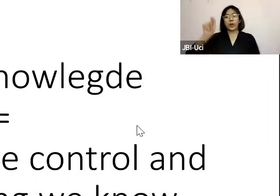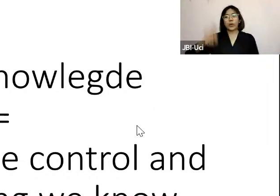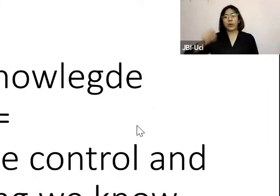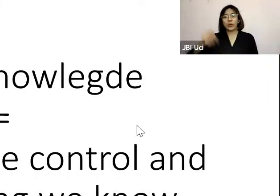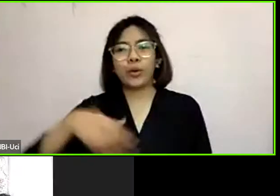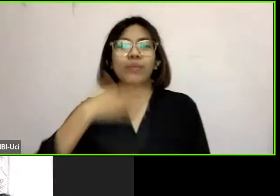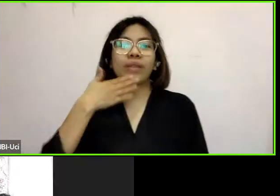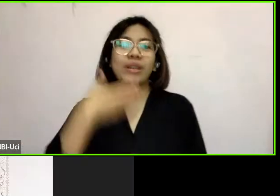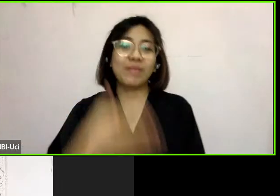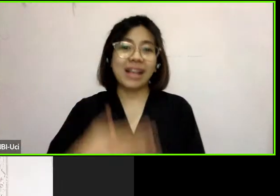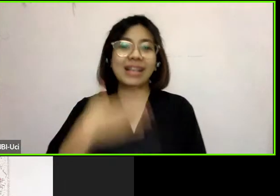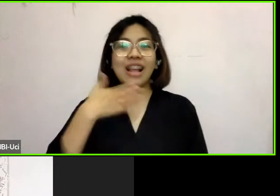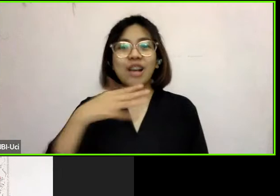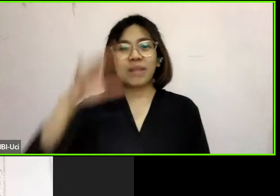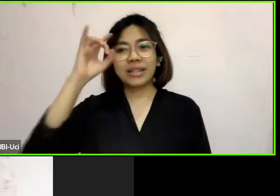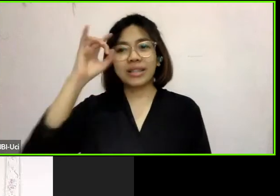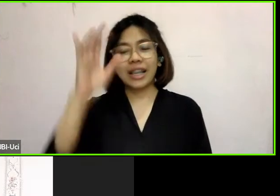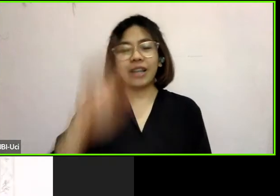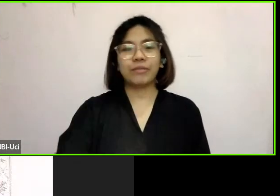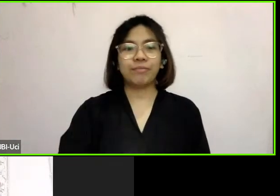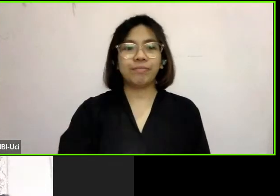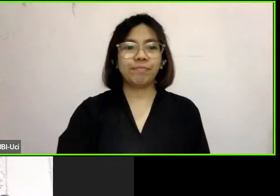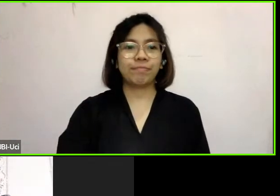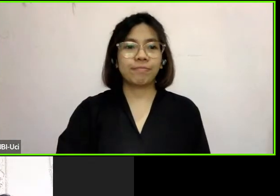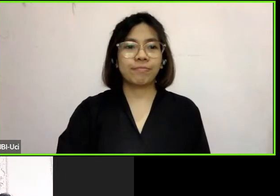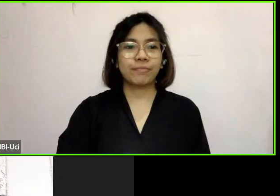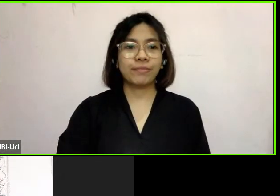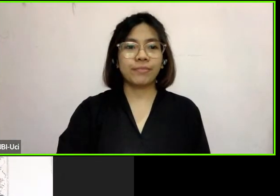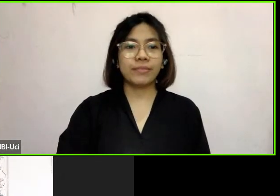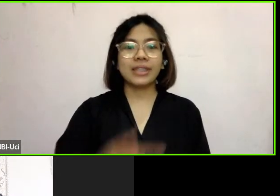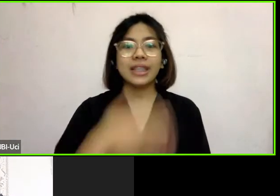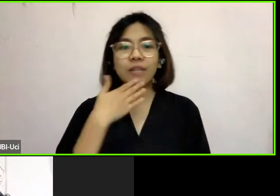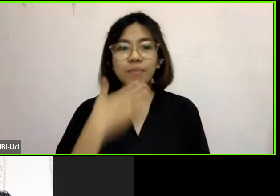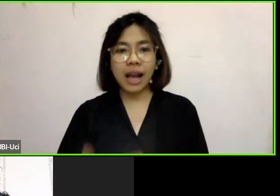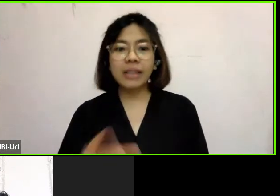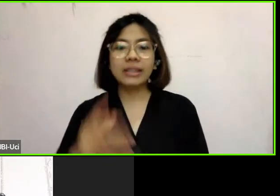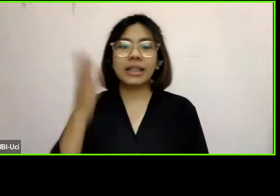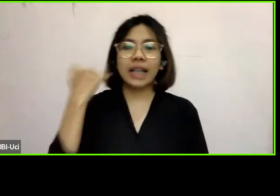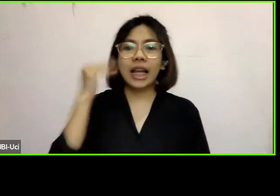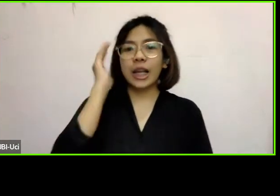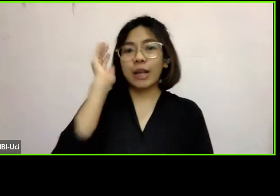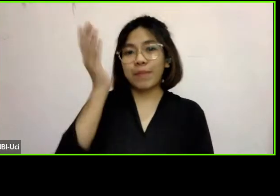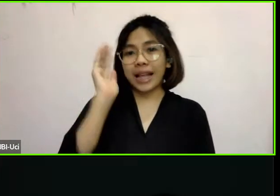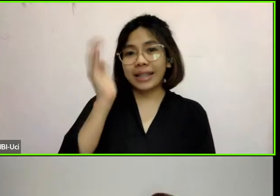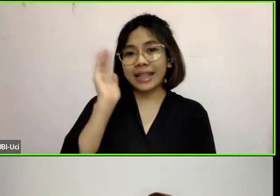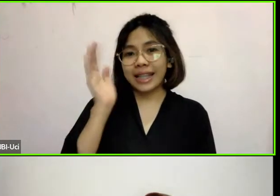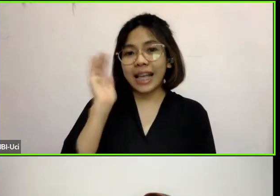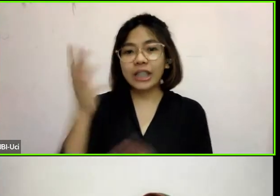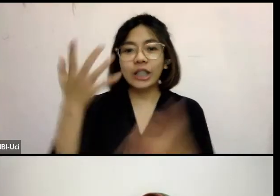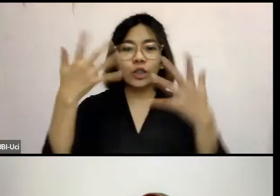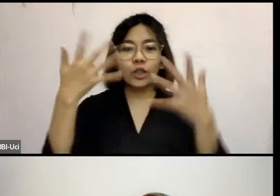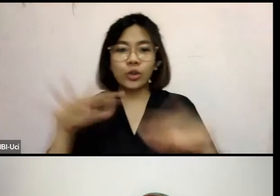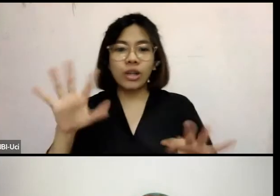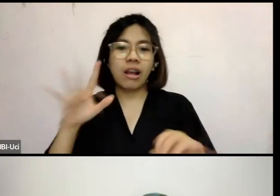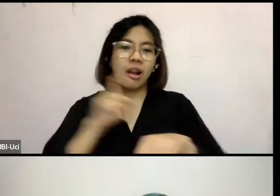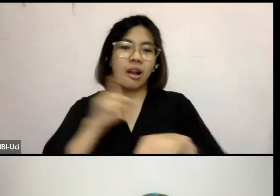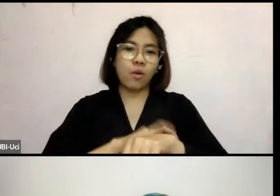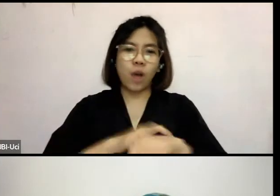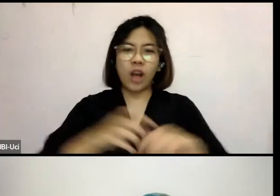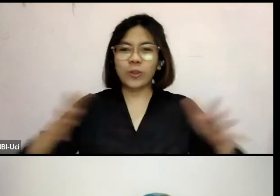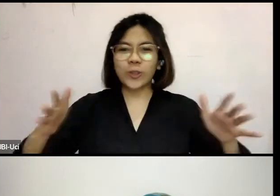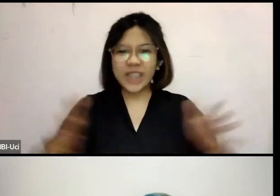selamat siang nasyid Terima kasih atas presentasinya yang singkat tapi sangat